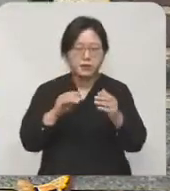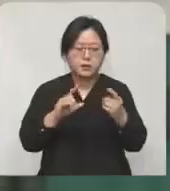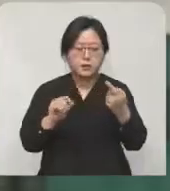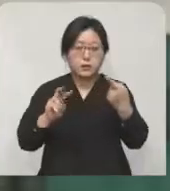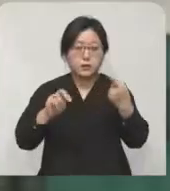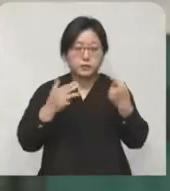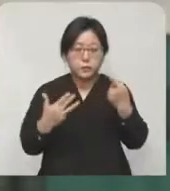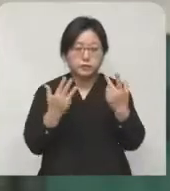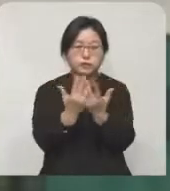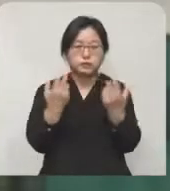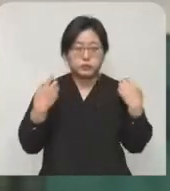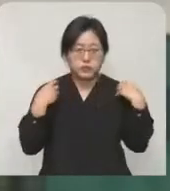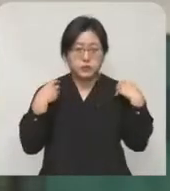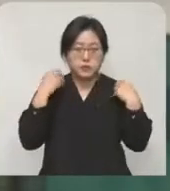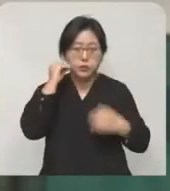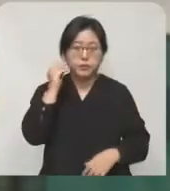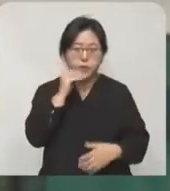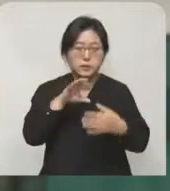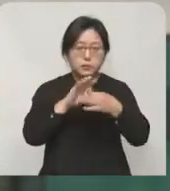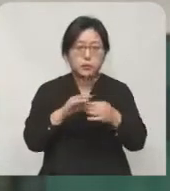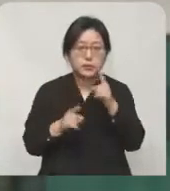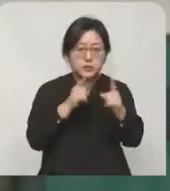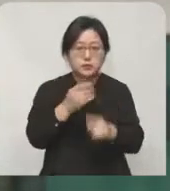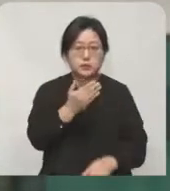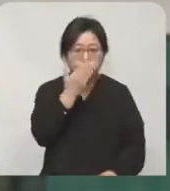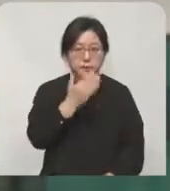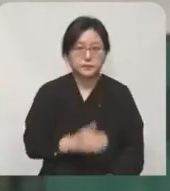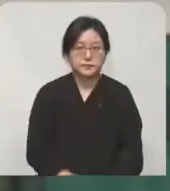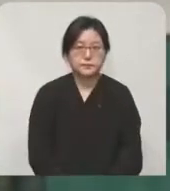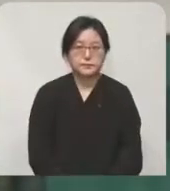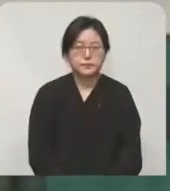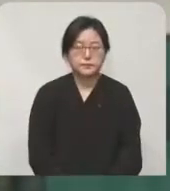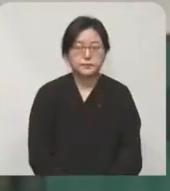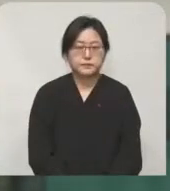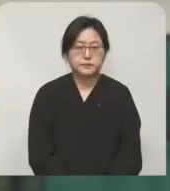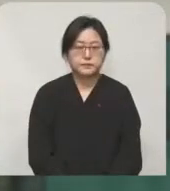북구청 누리집을 통해서 신청하면 됩니다